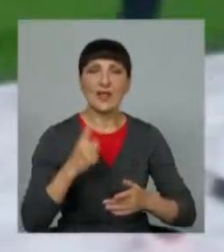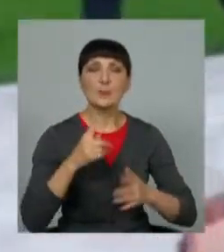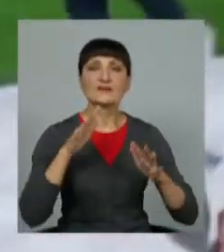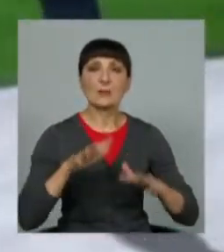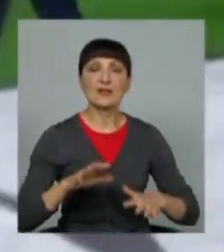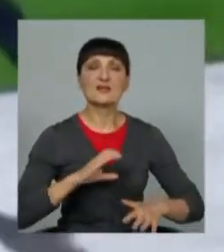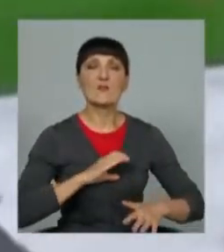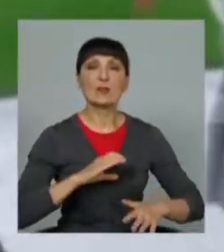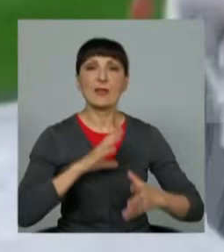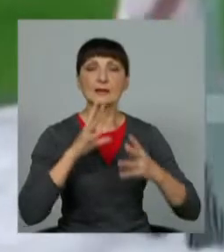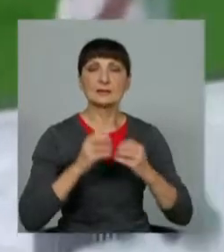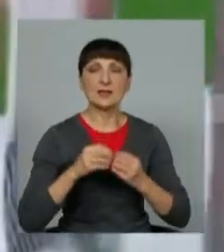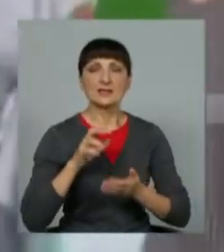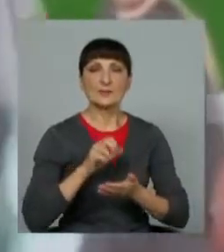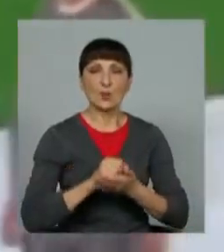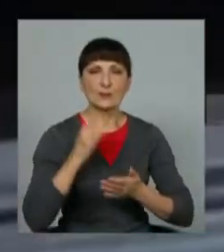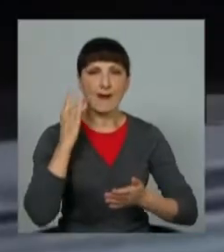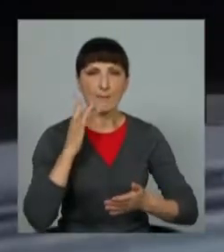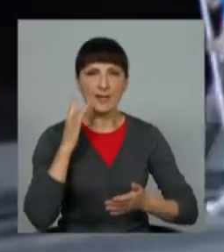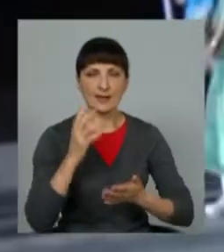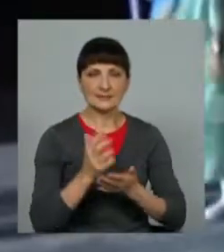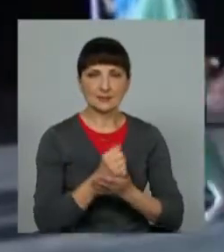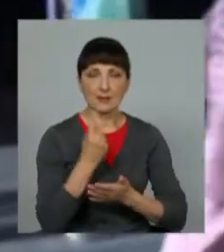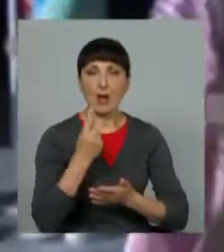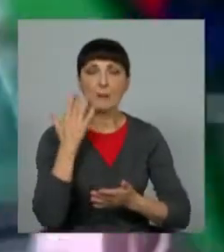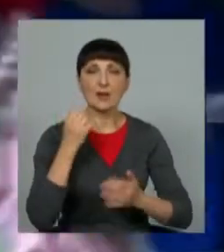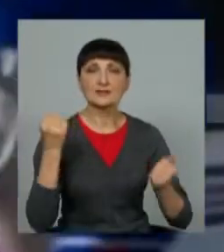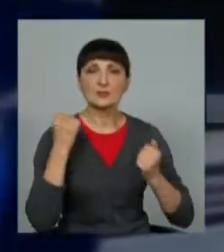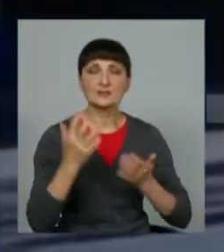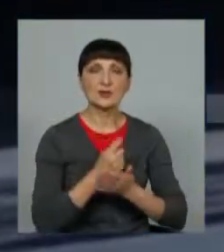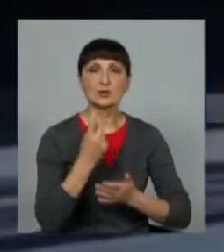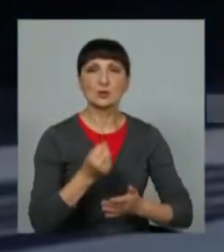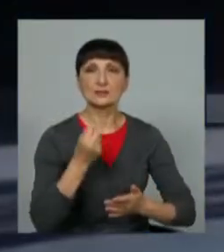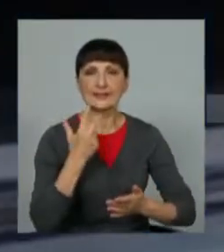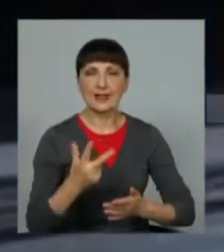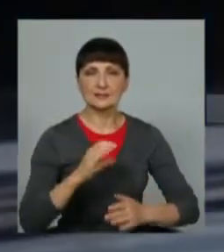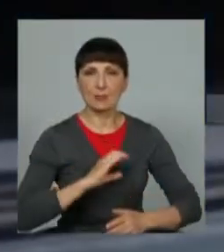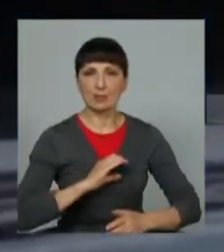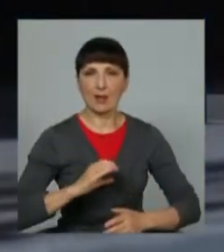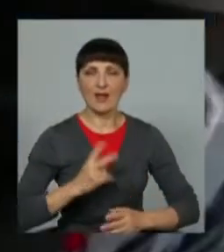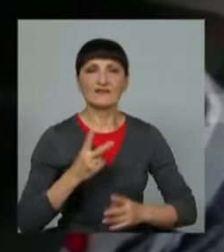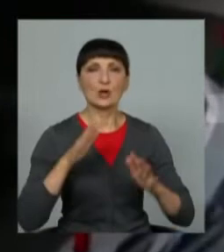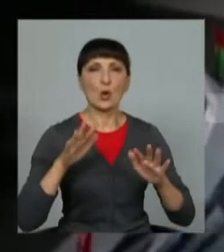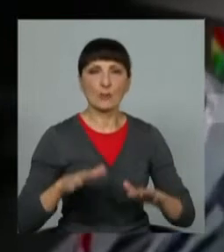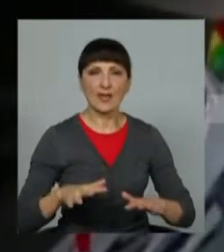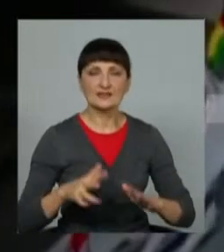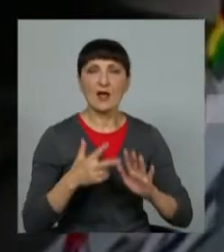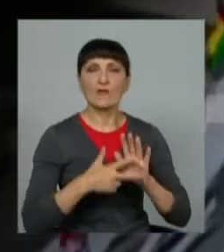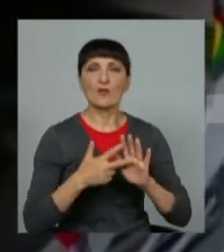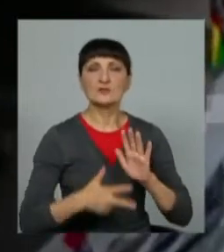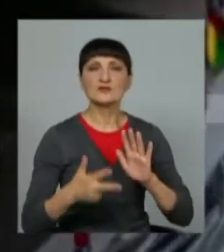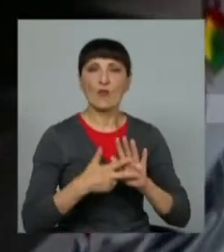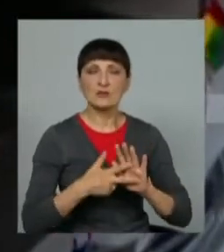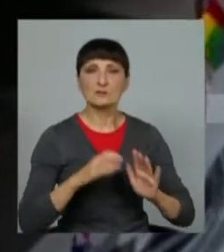в медальном зачете заняла сборная США. Американские спортсмены завоевали 113 медалей. второе место с